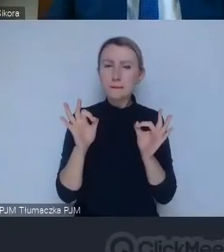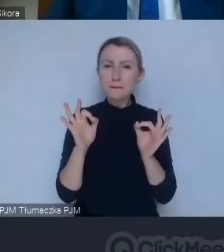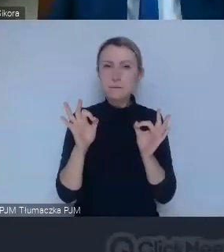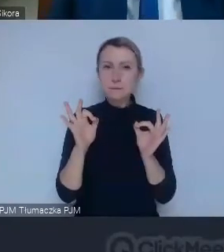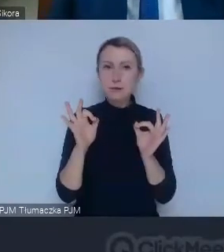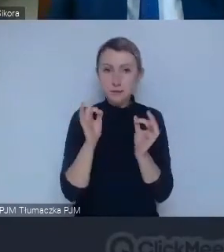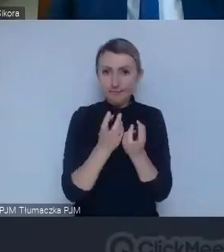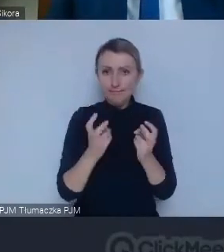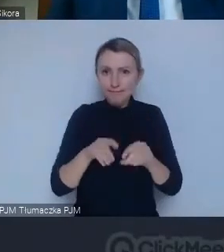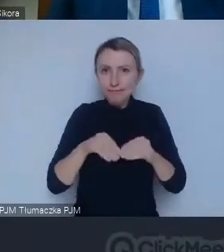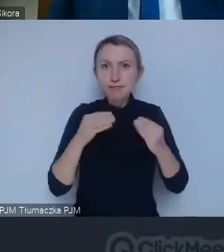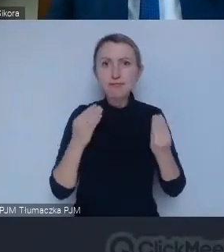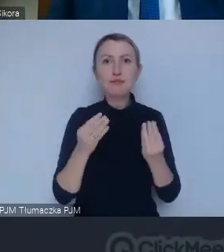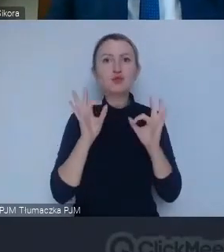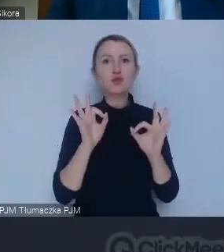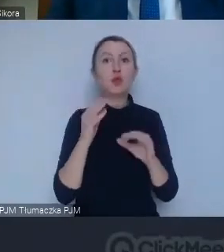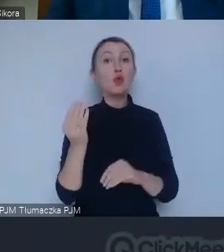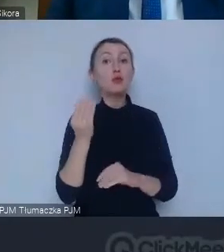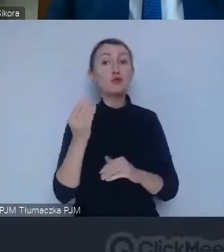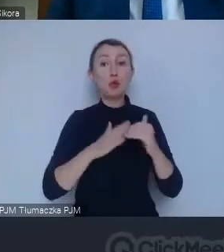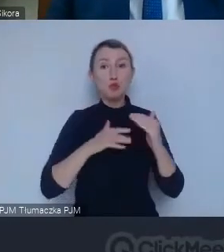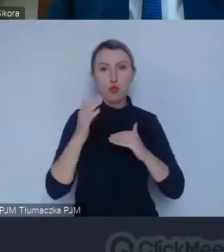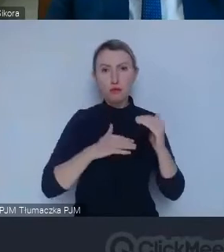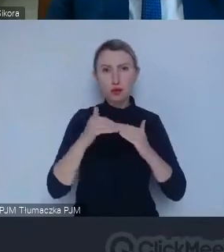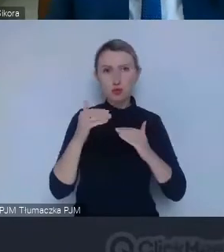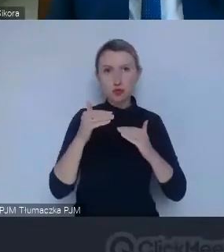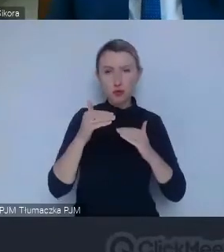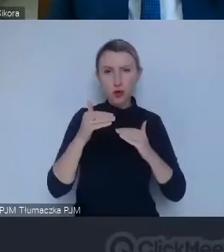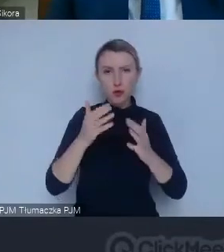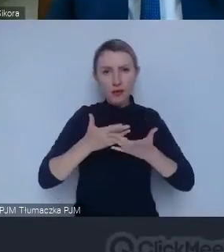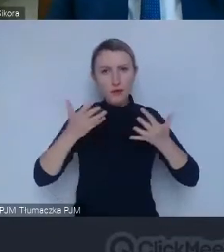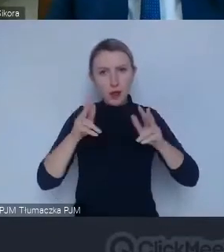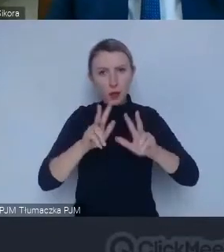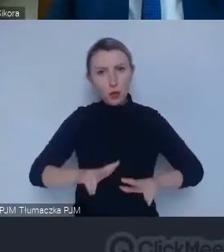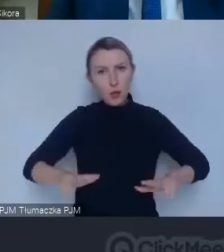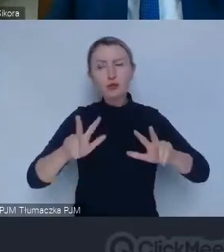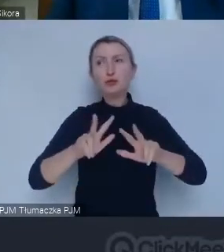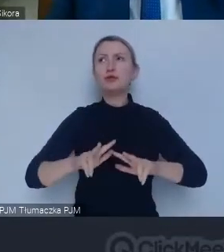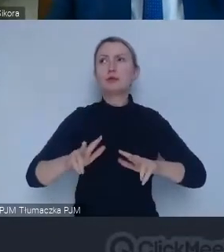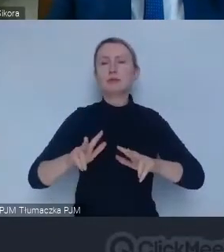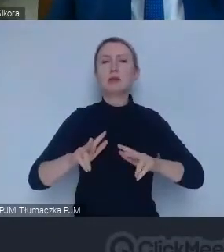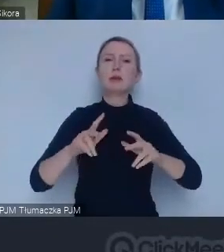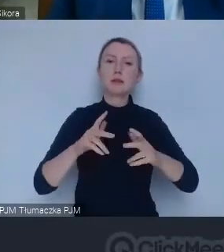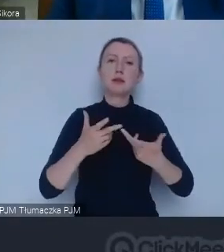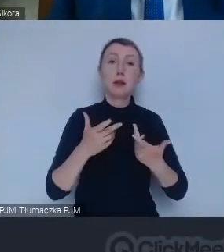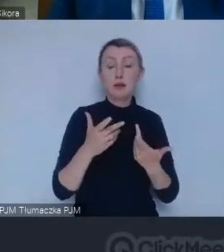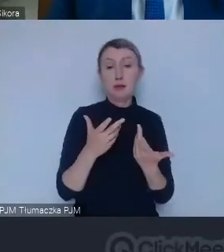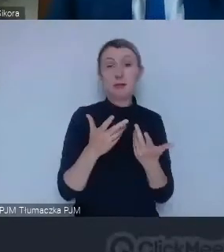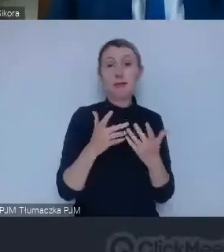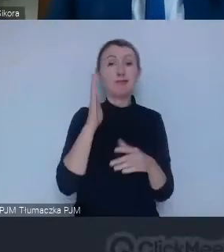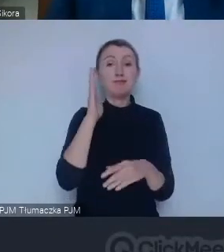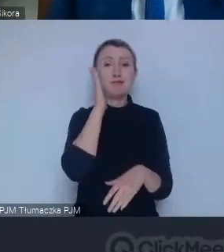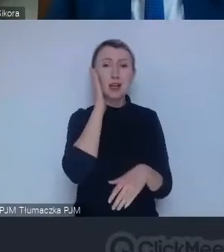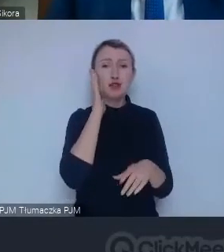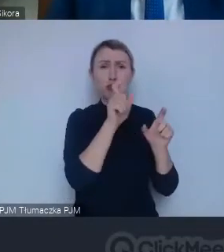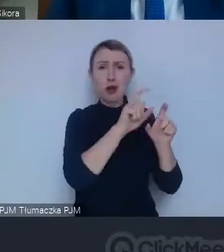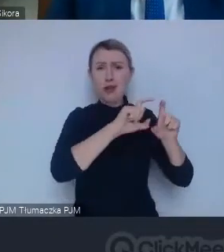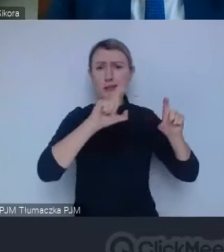stworzyła, że jeszcze budownictwo wielorodzinne, czyli ten rynek i głód na rynku mieszkań,